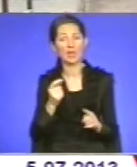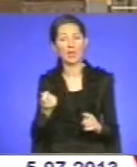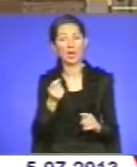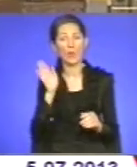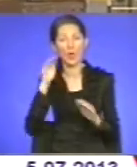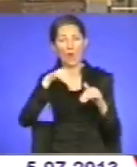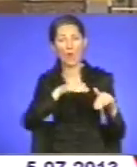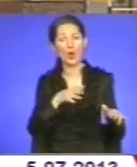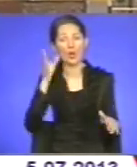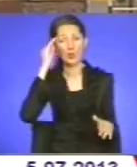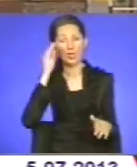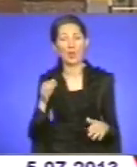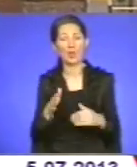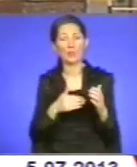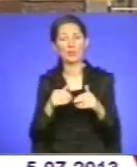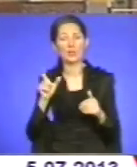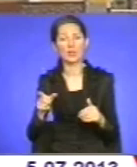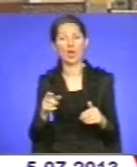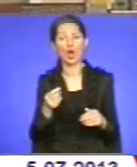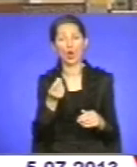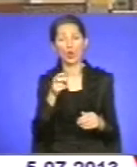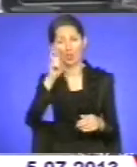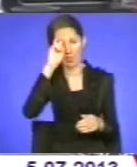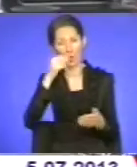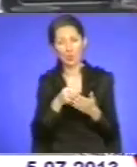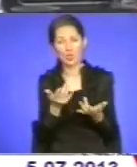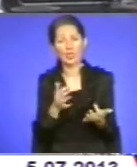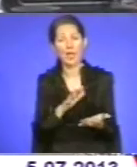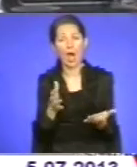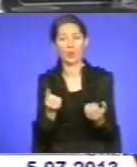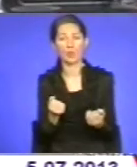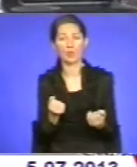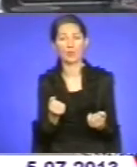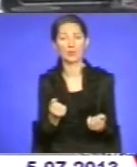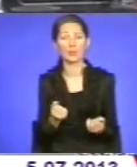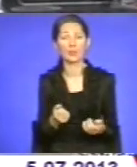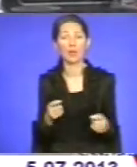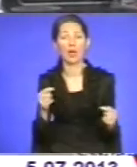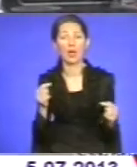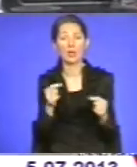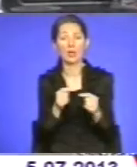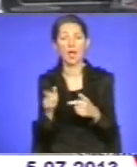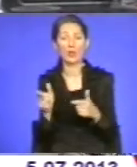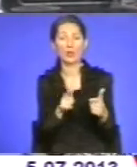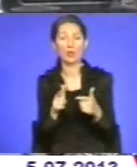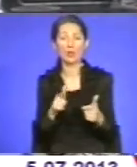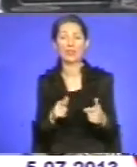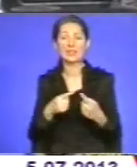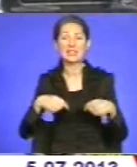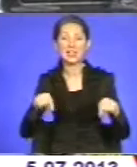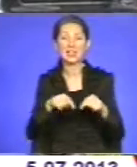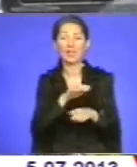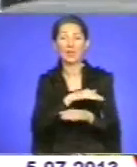фахівці. Гроші з державного бюджету ще не надійшли. Визначається підготовлені з ділянки вулиці